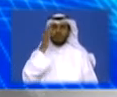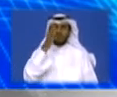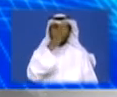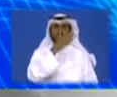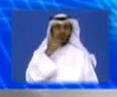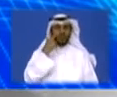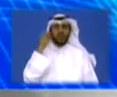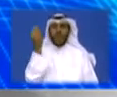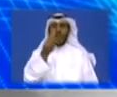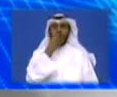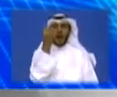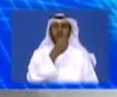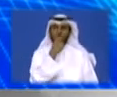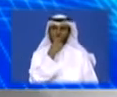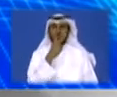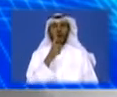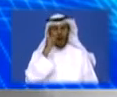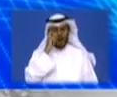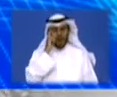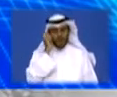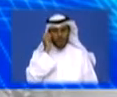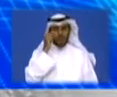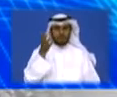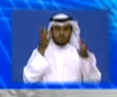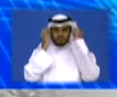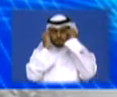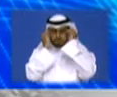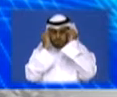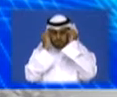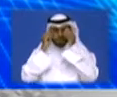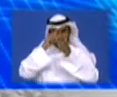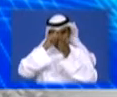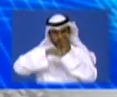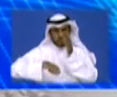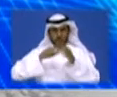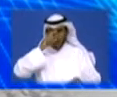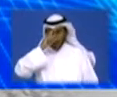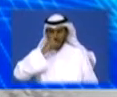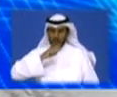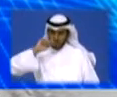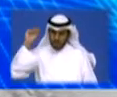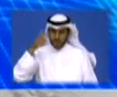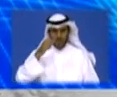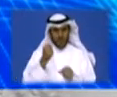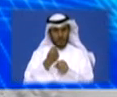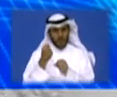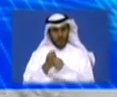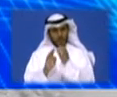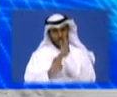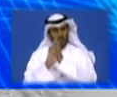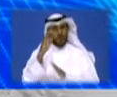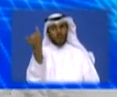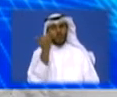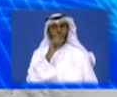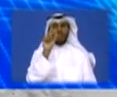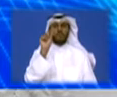والقانونية. وشدد الصانع على وجوب الارتقاء بالخدمات إلى مستويات من الدقة والسرعة والكفاءة والتميز